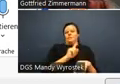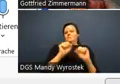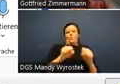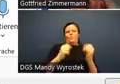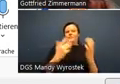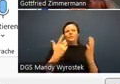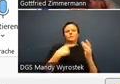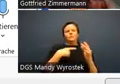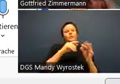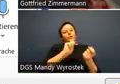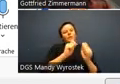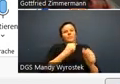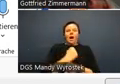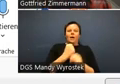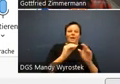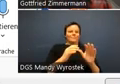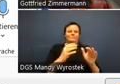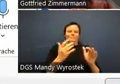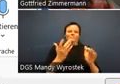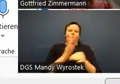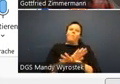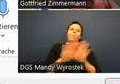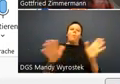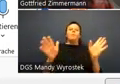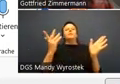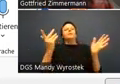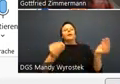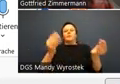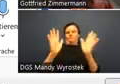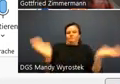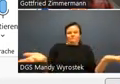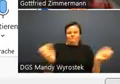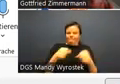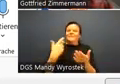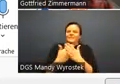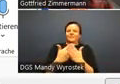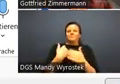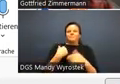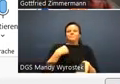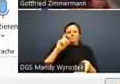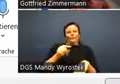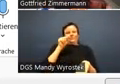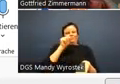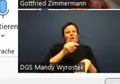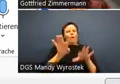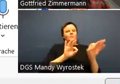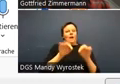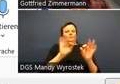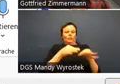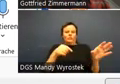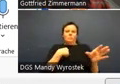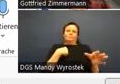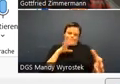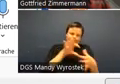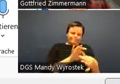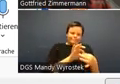weiteres. Dazu muss ich dann auf diese Auswahlfunktion gehen und kann dann mir das entsprechend anwählen und es